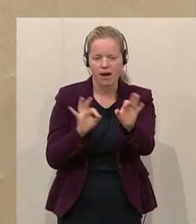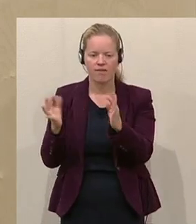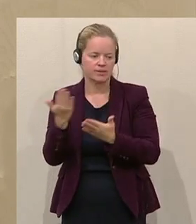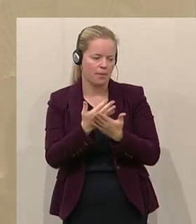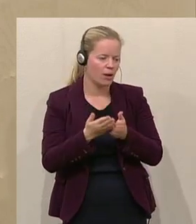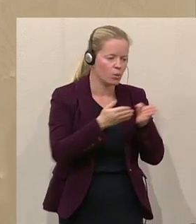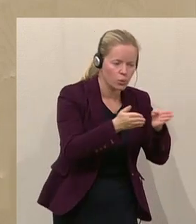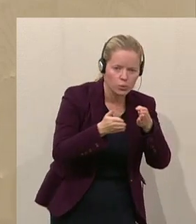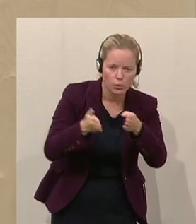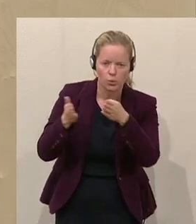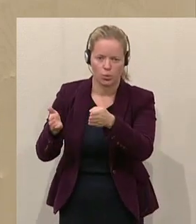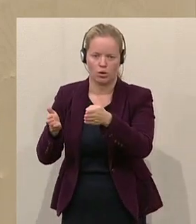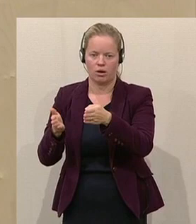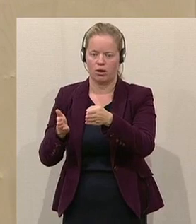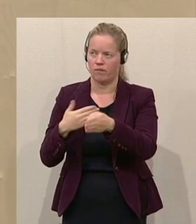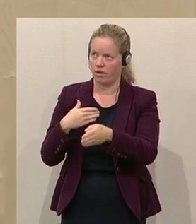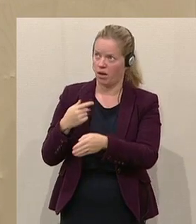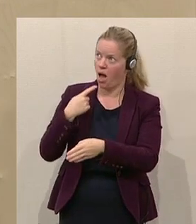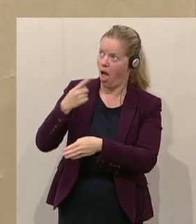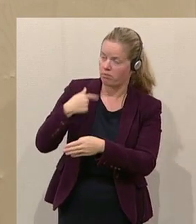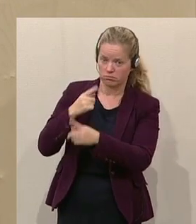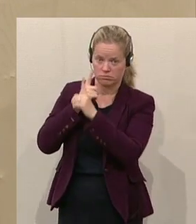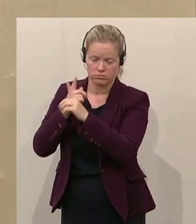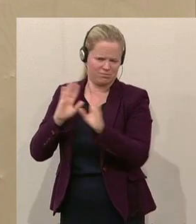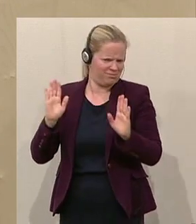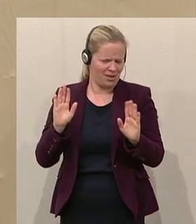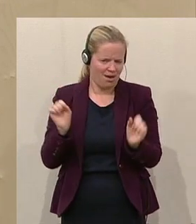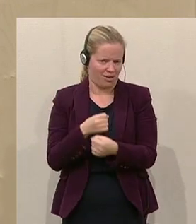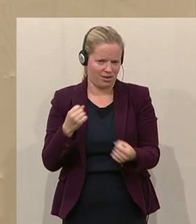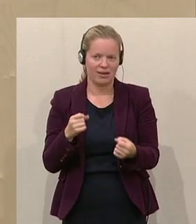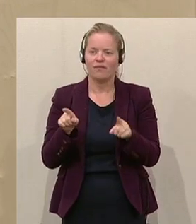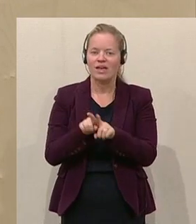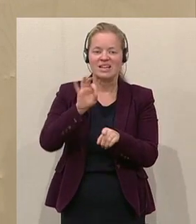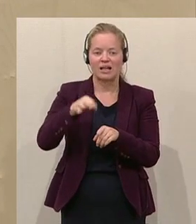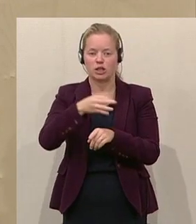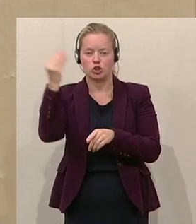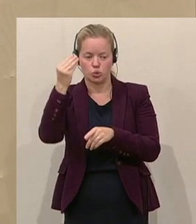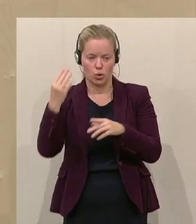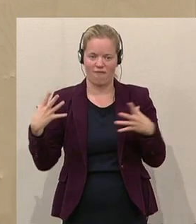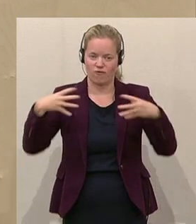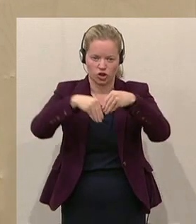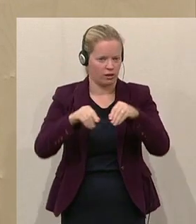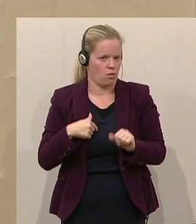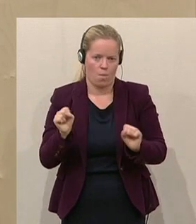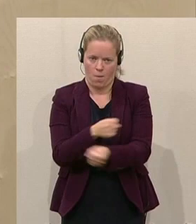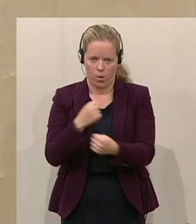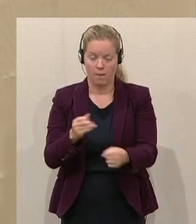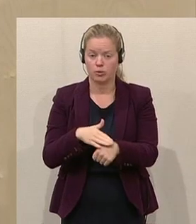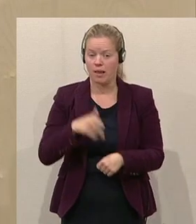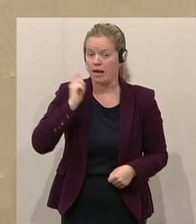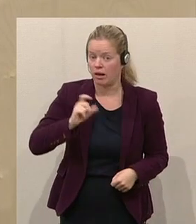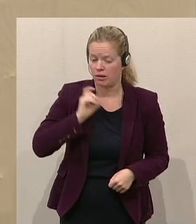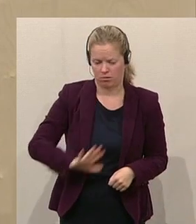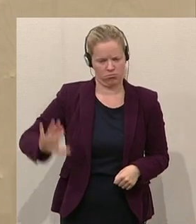man nicht mit Zwängen arbeiten, wie etwa der verschränkten Ganztagsschule, wo wir wissen, dass zum Beispiel in Kärnten der Zuspruch